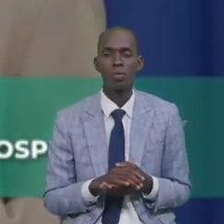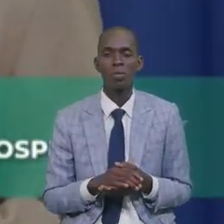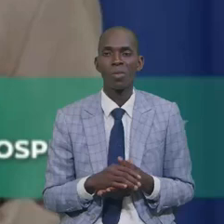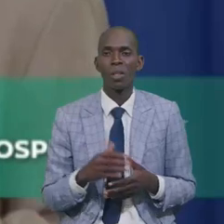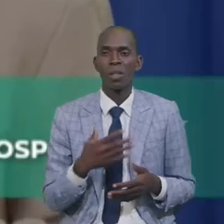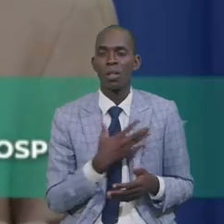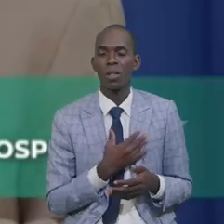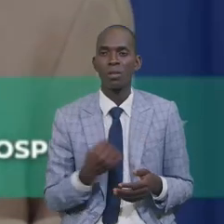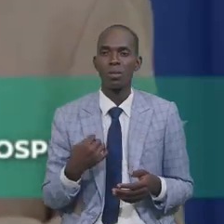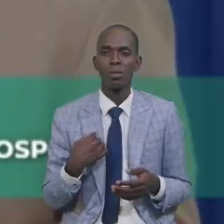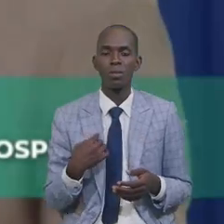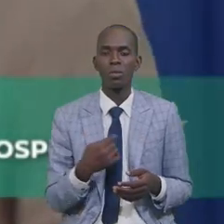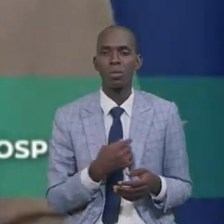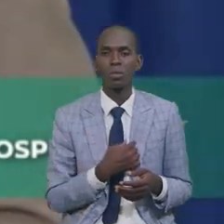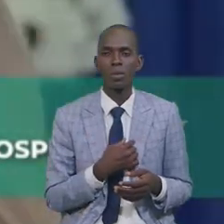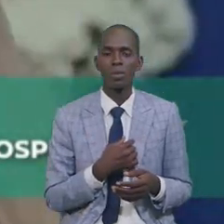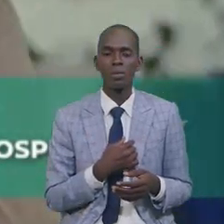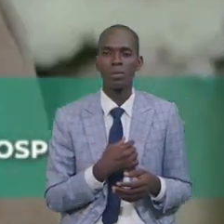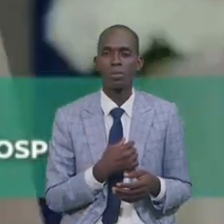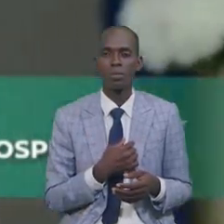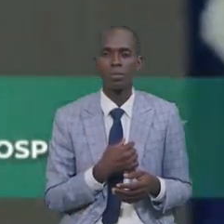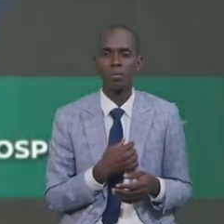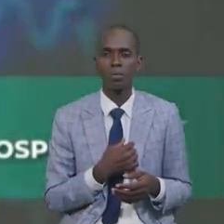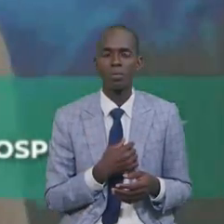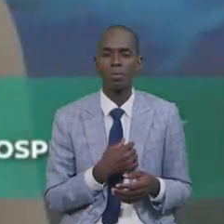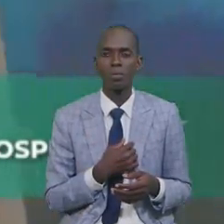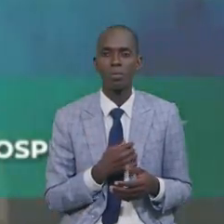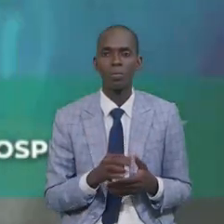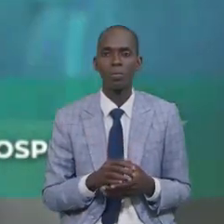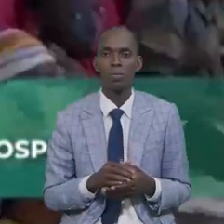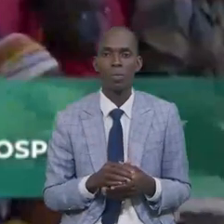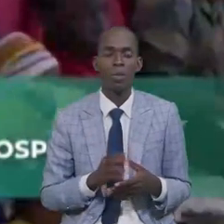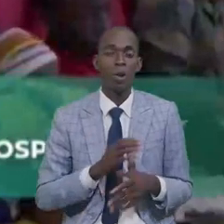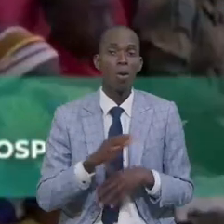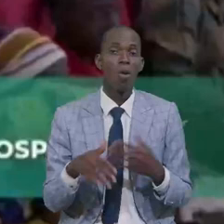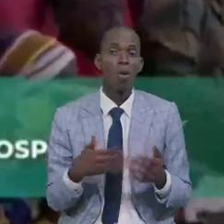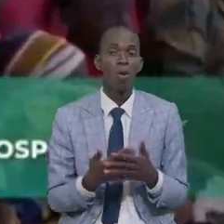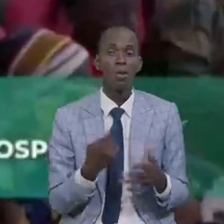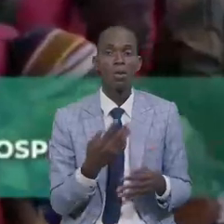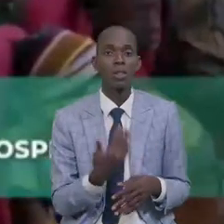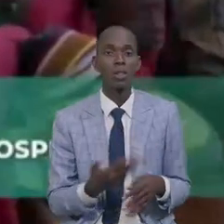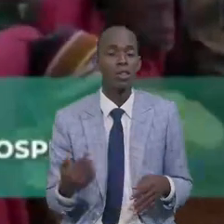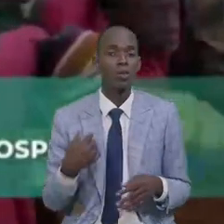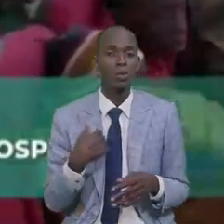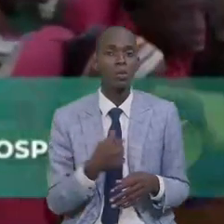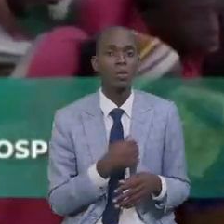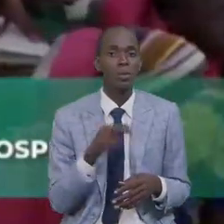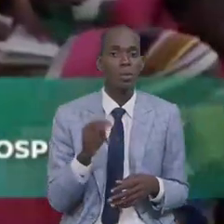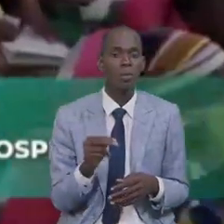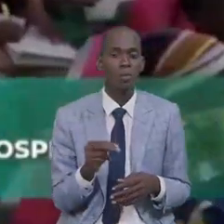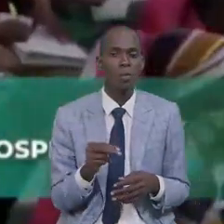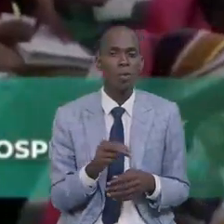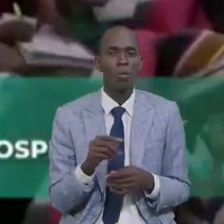Mais nous n'avons pas eu la maîtrise dans toutes les choses que nous apprenons, dans toutes les choses que nous